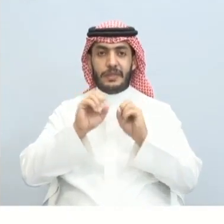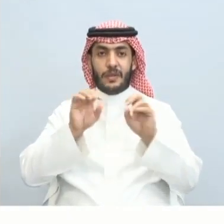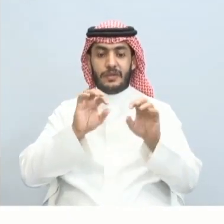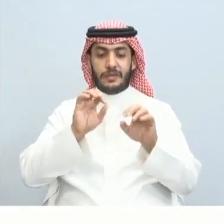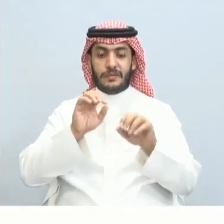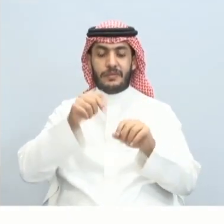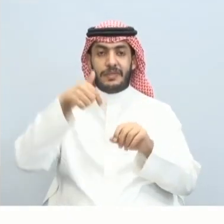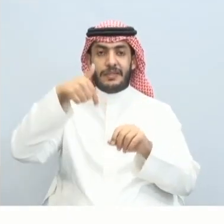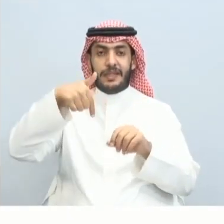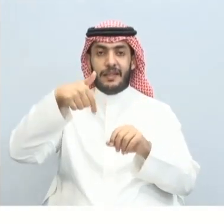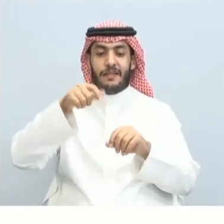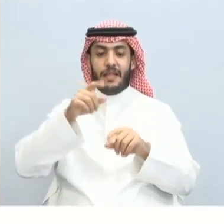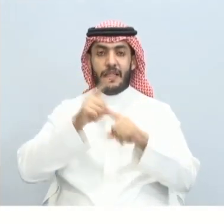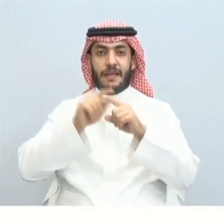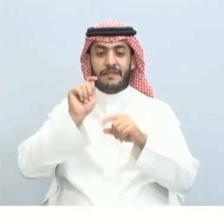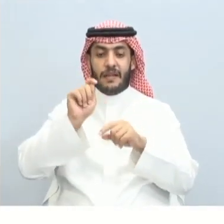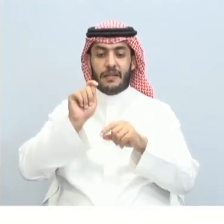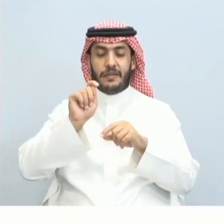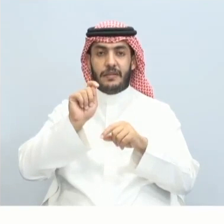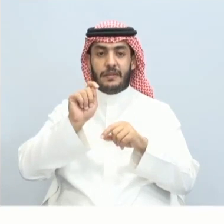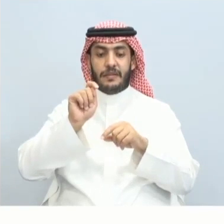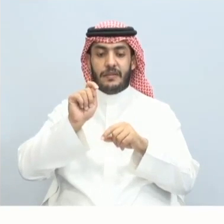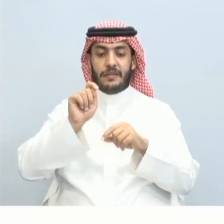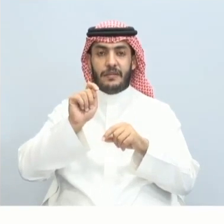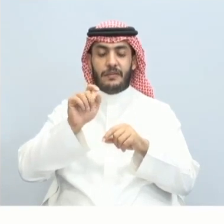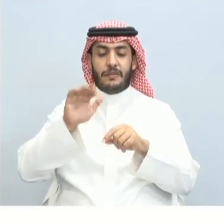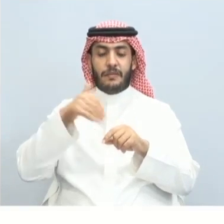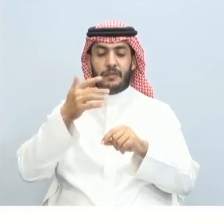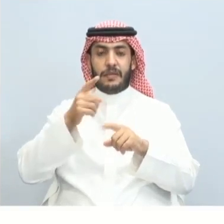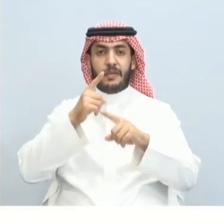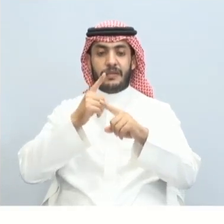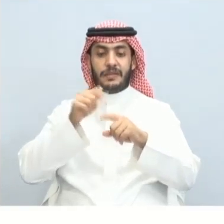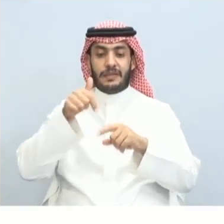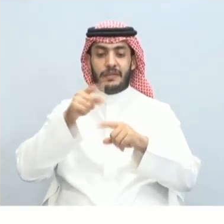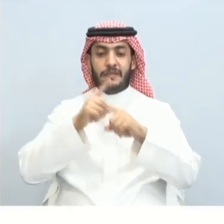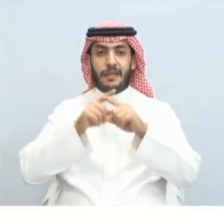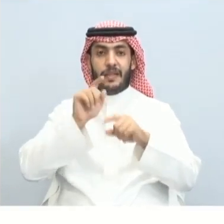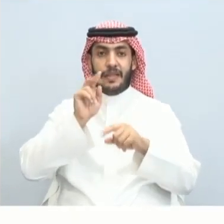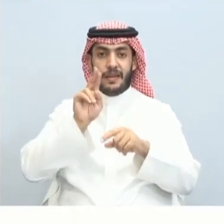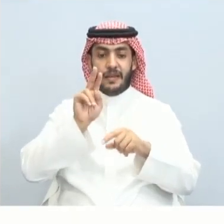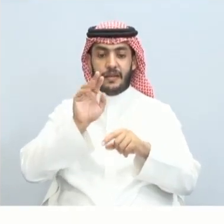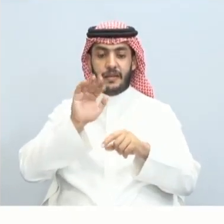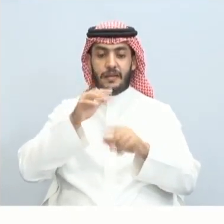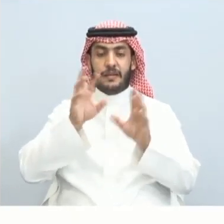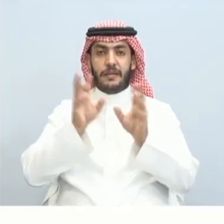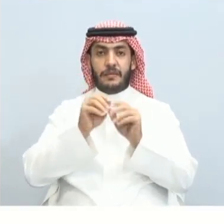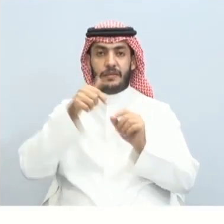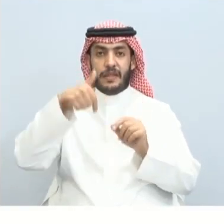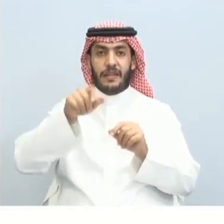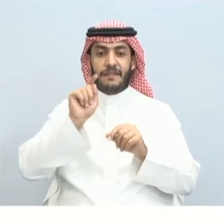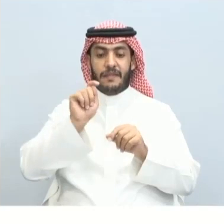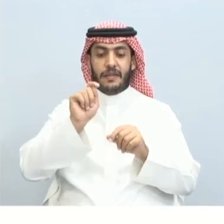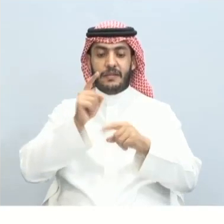نضرب سته ضرب فاء ومن ثم نضرب سته في اثنان تصبح العباره سته